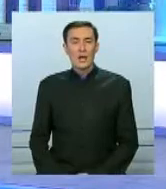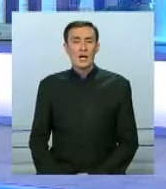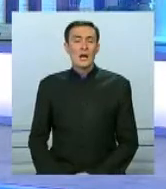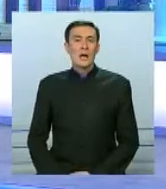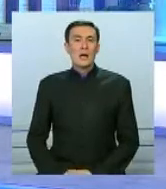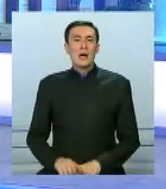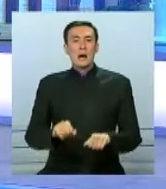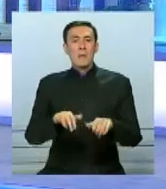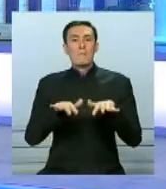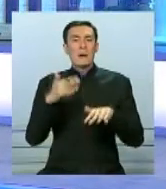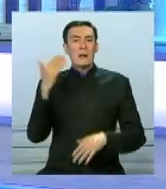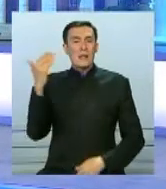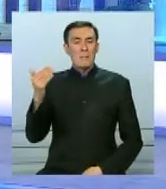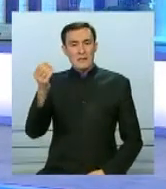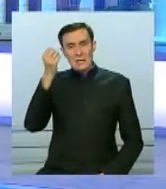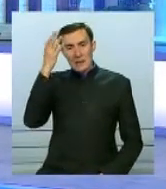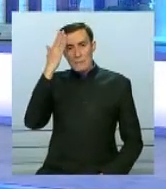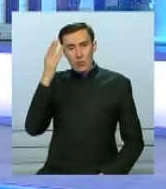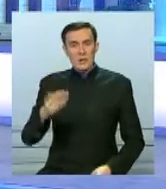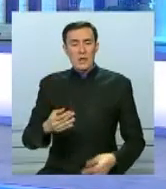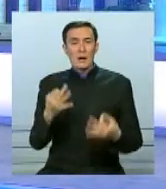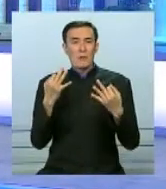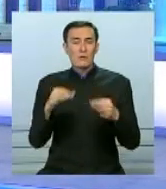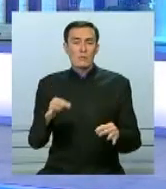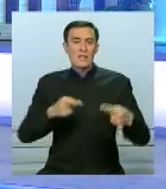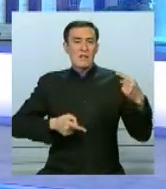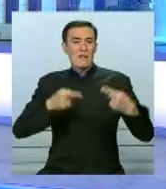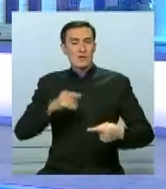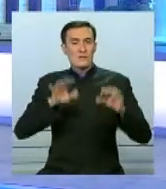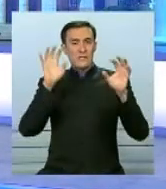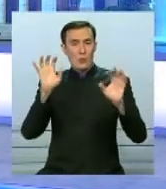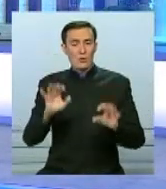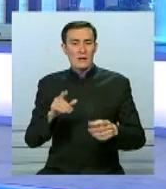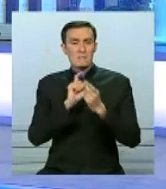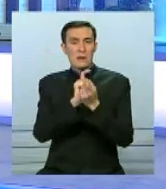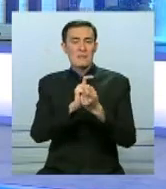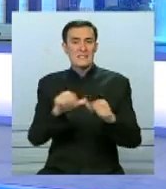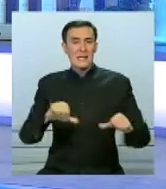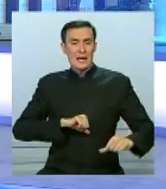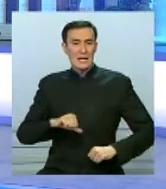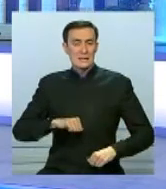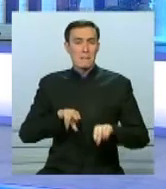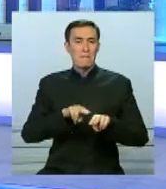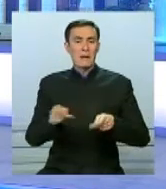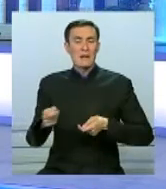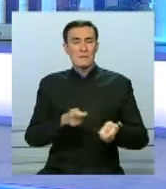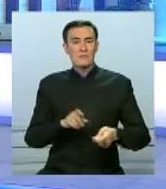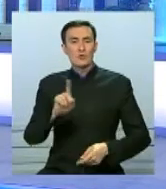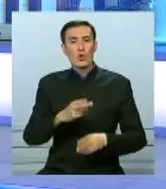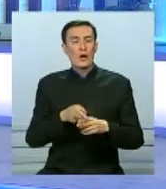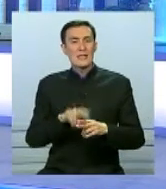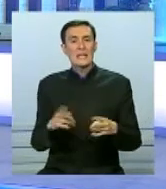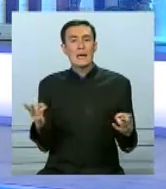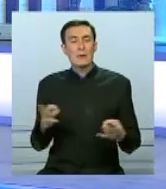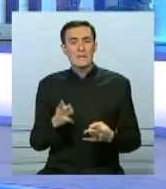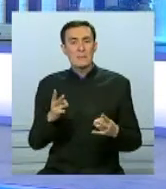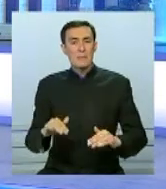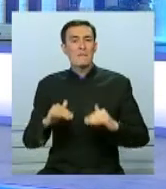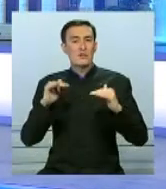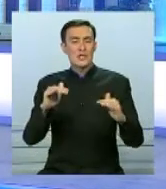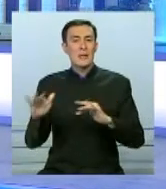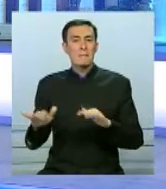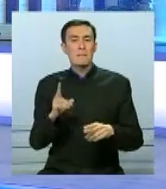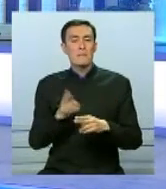Нижняя палата японского парламента одобрила противоречивый проект закона о борьбе с терроризмом. В правительстве полагают, что это необходимо для повышения